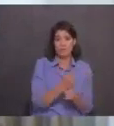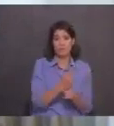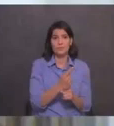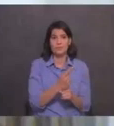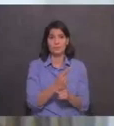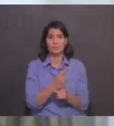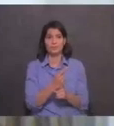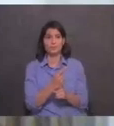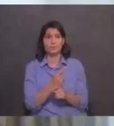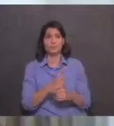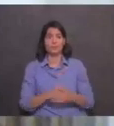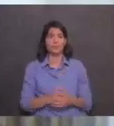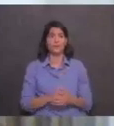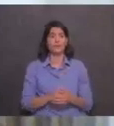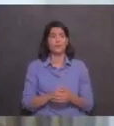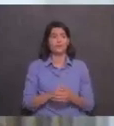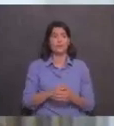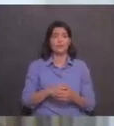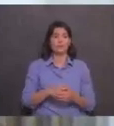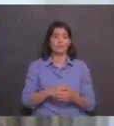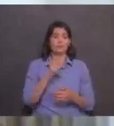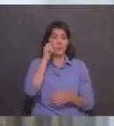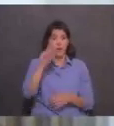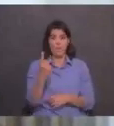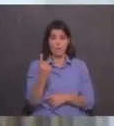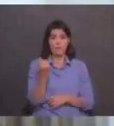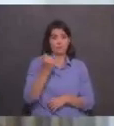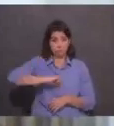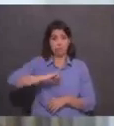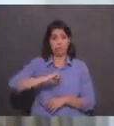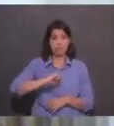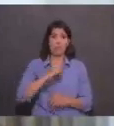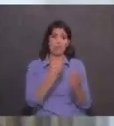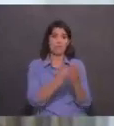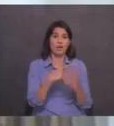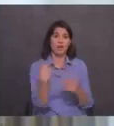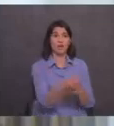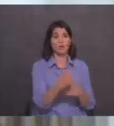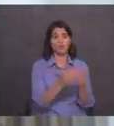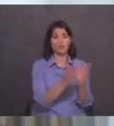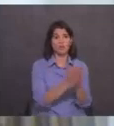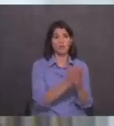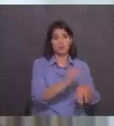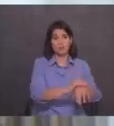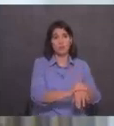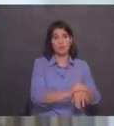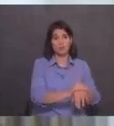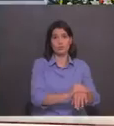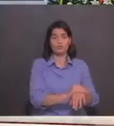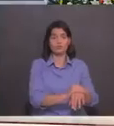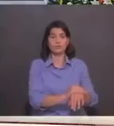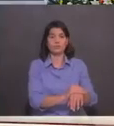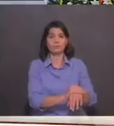vita per mezzo del solo Gesù Cristo. Come dunque, per la caduta di uno solo si